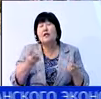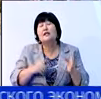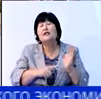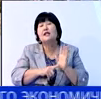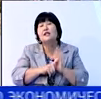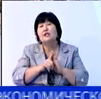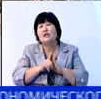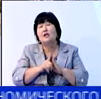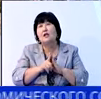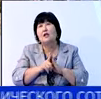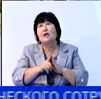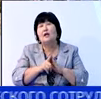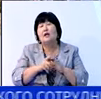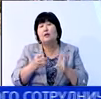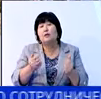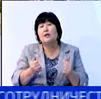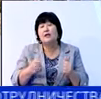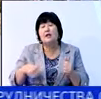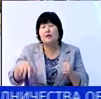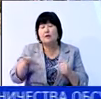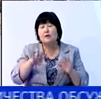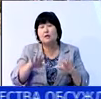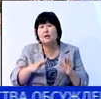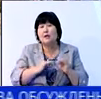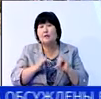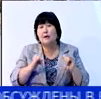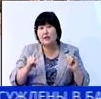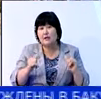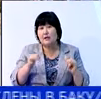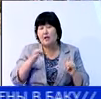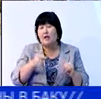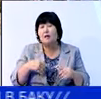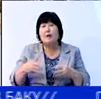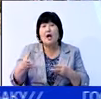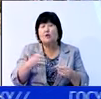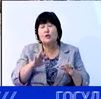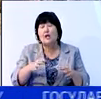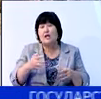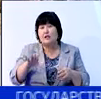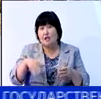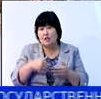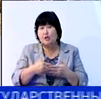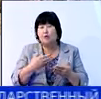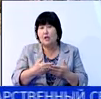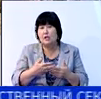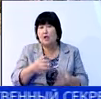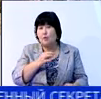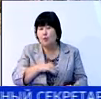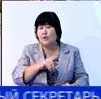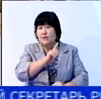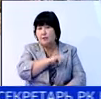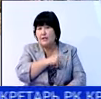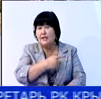сначала выращивают на искусственных средах, это микобактерию. А у нас на искусственных средах, до сих пор, которые пользуются в